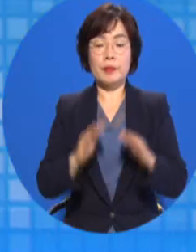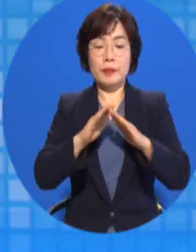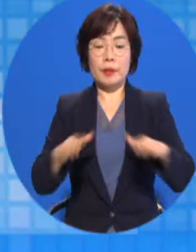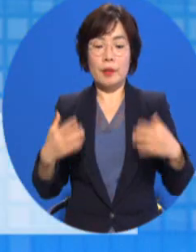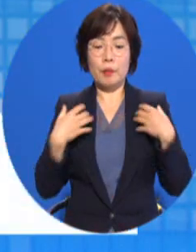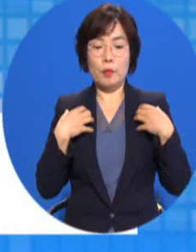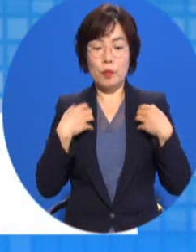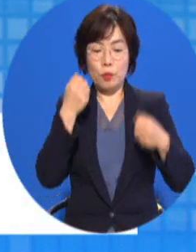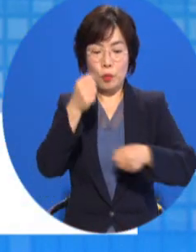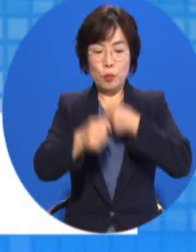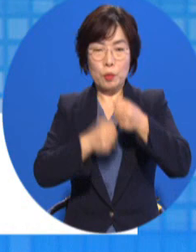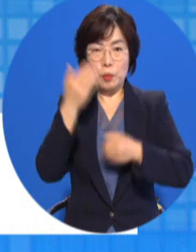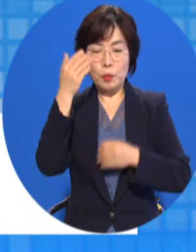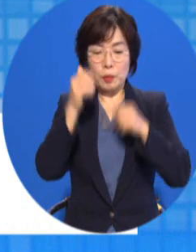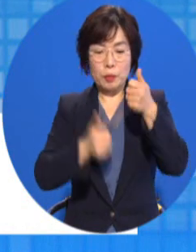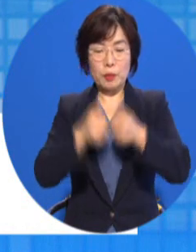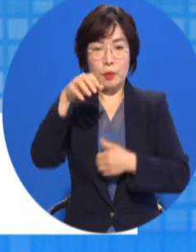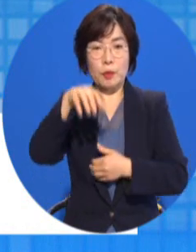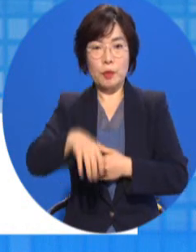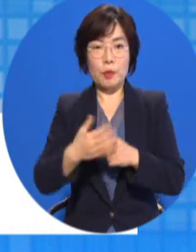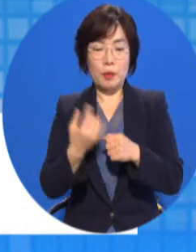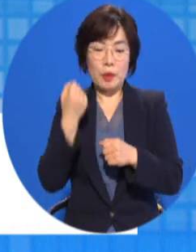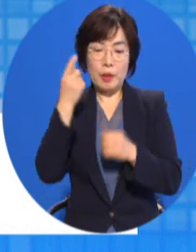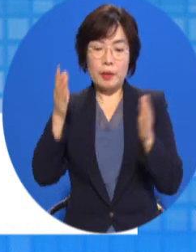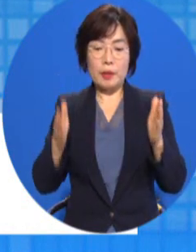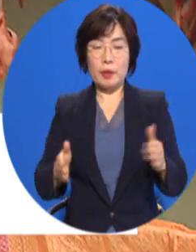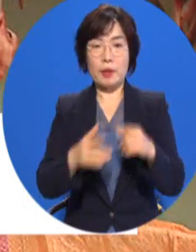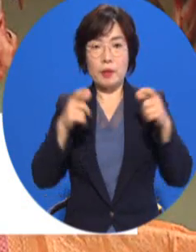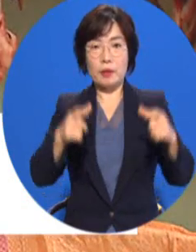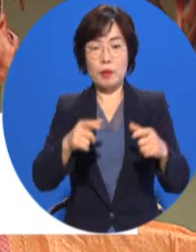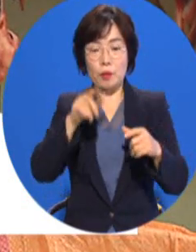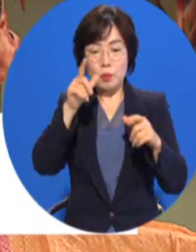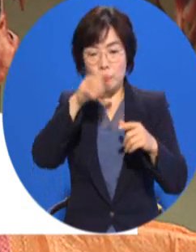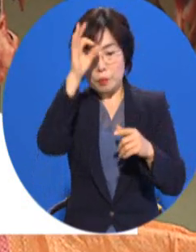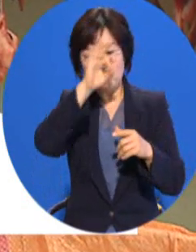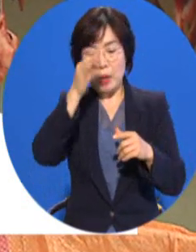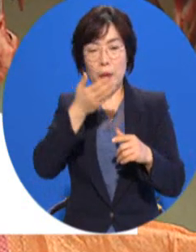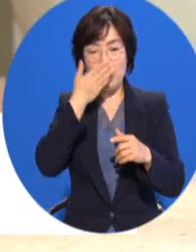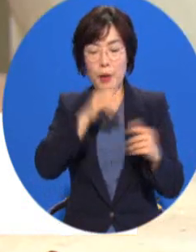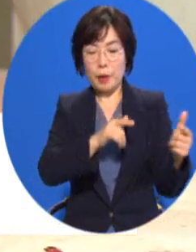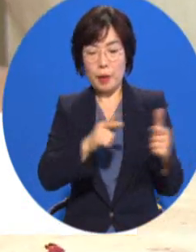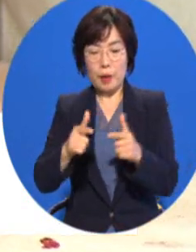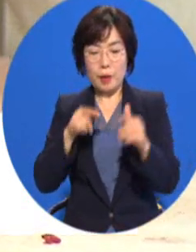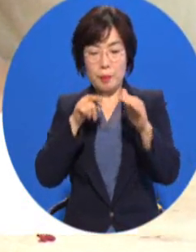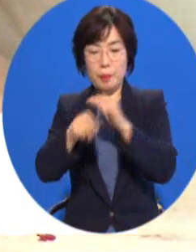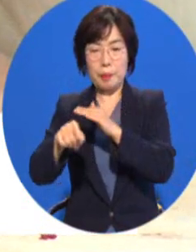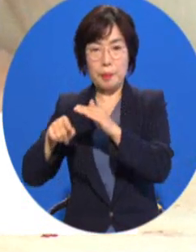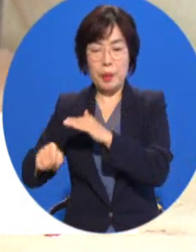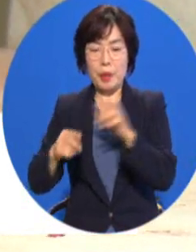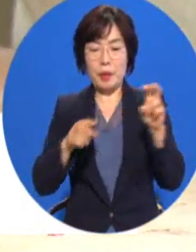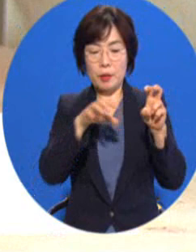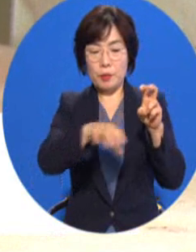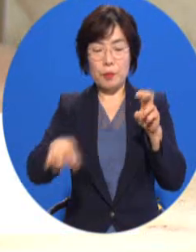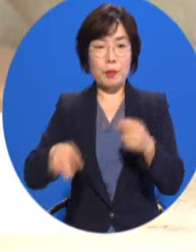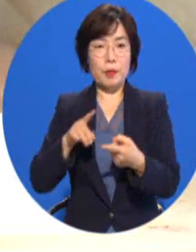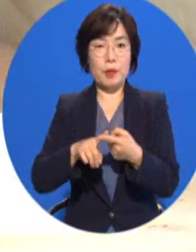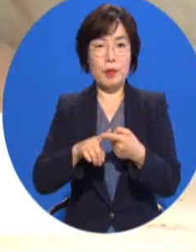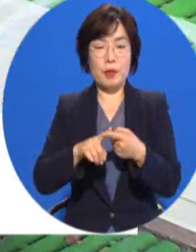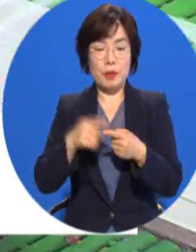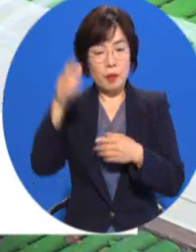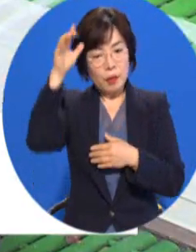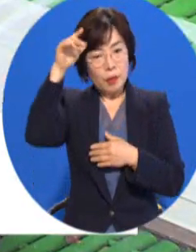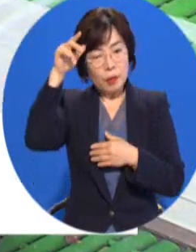전라남도 동물위생시험소가 지난 한 달여 동안 지역 축산물 판매업소와 식육식당 등 20곳을 대상으로